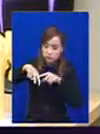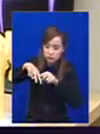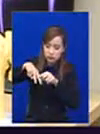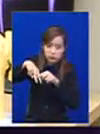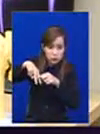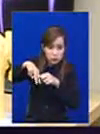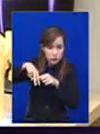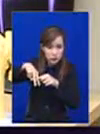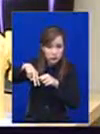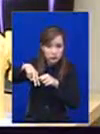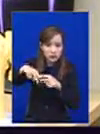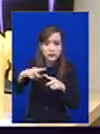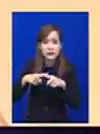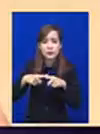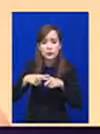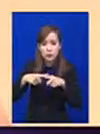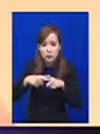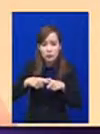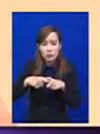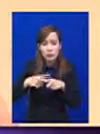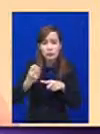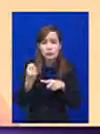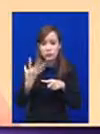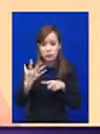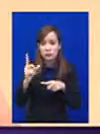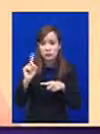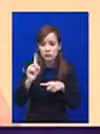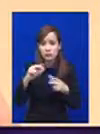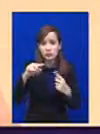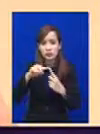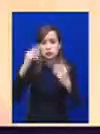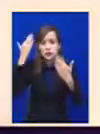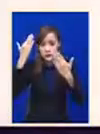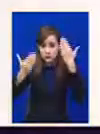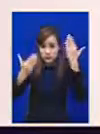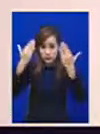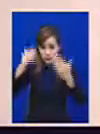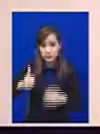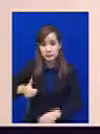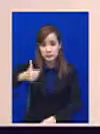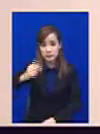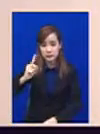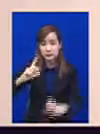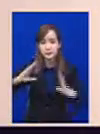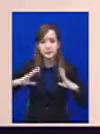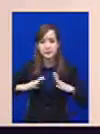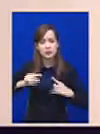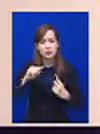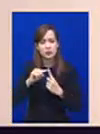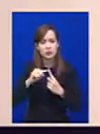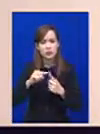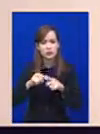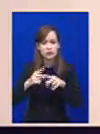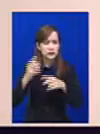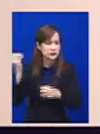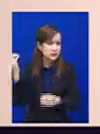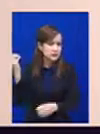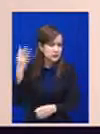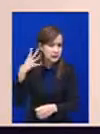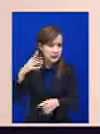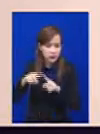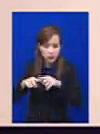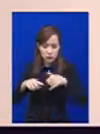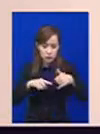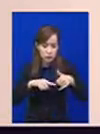าโดยการปวดจะมากขึ้นเมื่อทำกิจกรรมและจะดีขึ้นเมื่อพักซึ่งบางครั้งมีเสียงลั่นเวลาเคลื่อนไหวข้อสะโพ